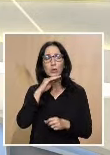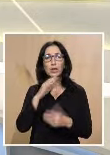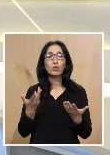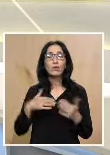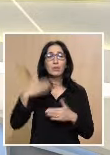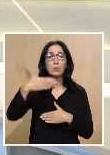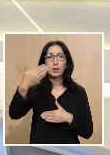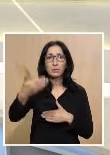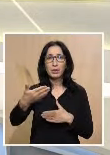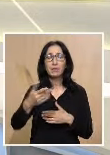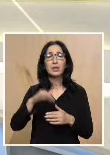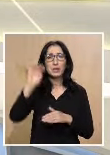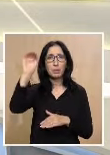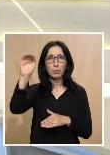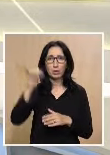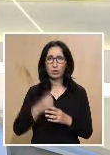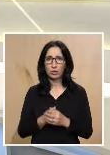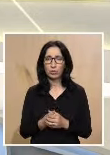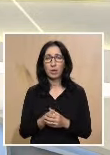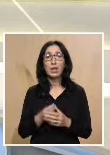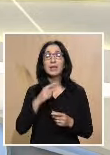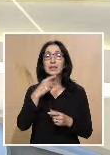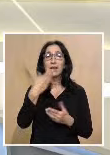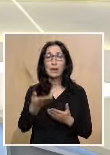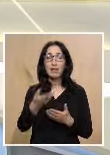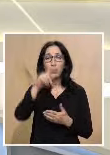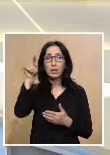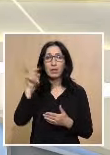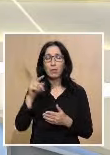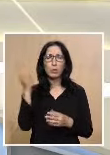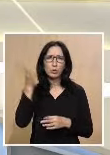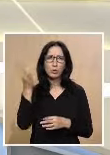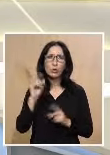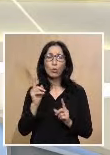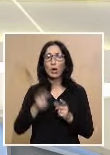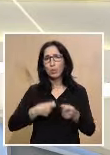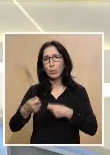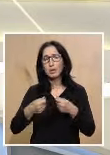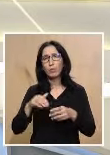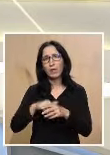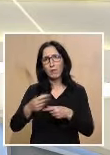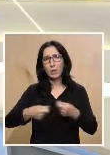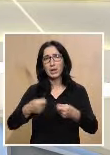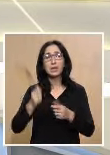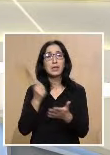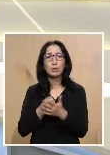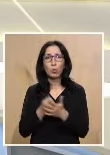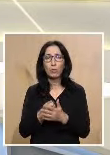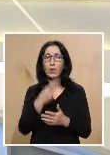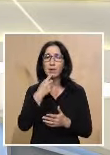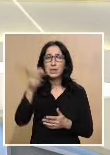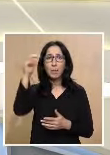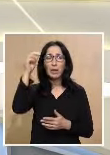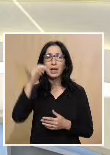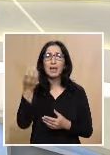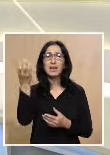са перспективите за бъдещето? Задавам си тези въпроси често, когато пазарувам в магазина и си купувам типични за